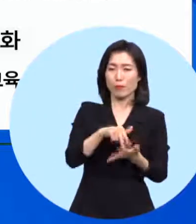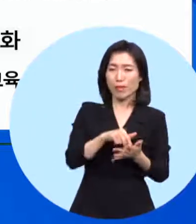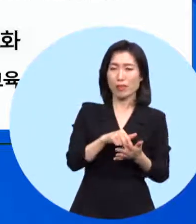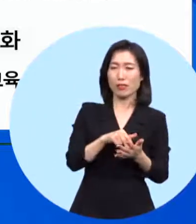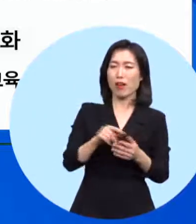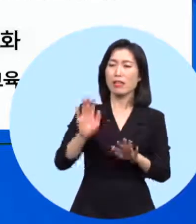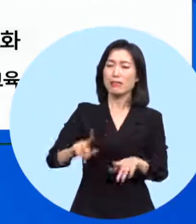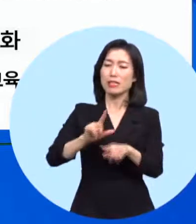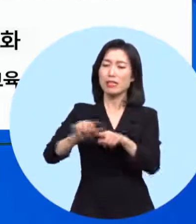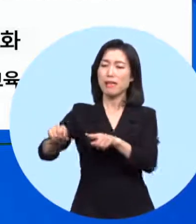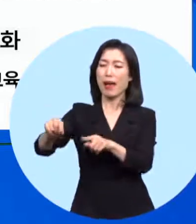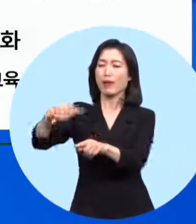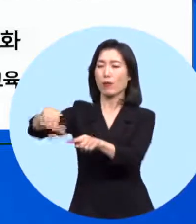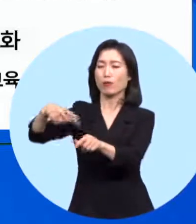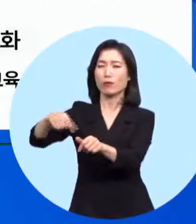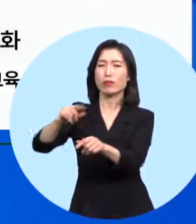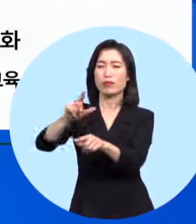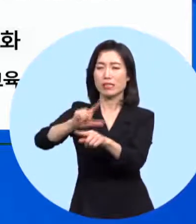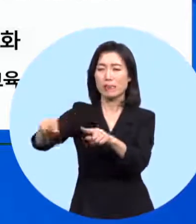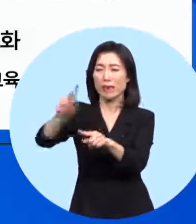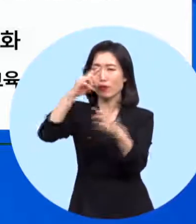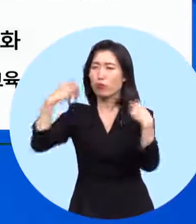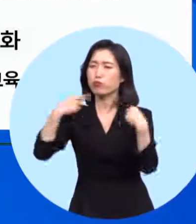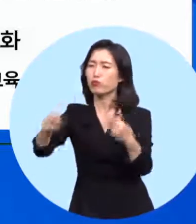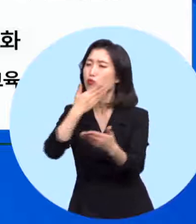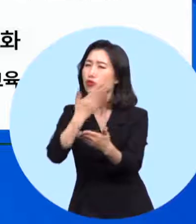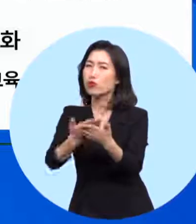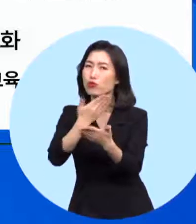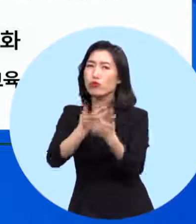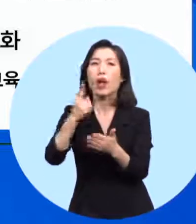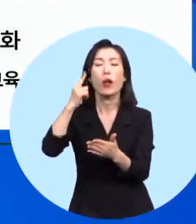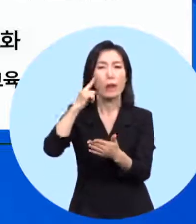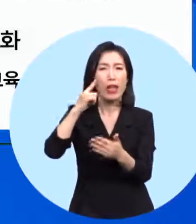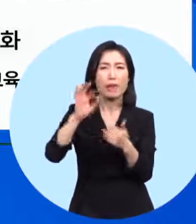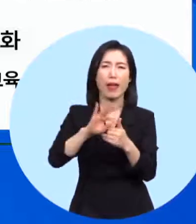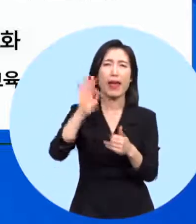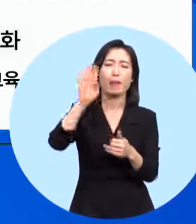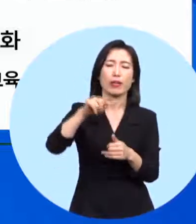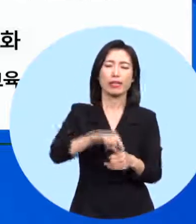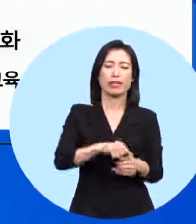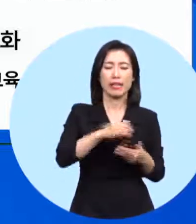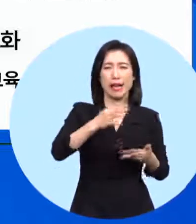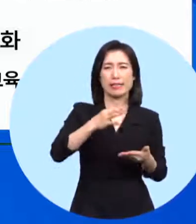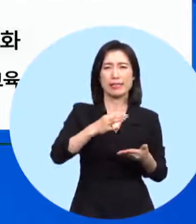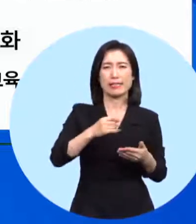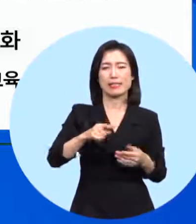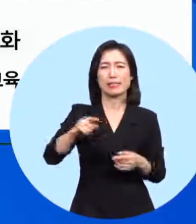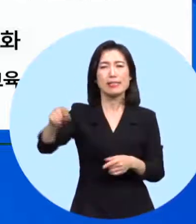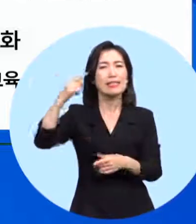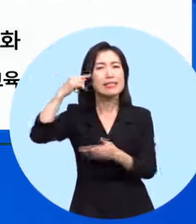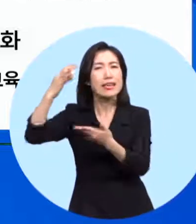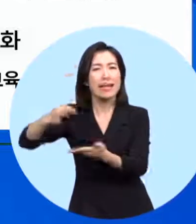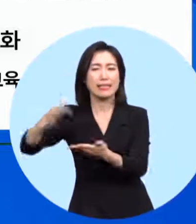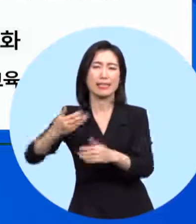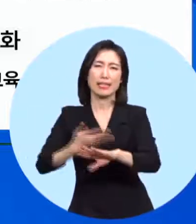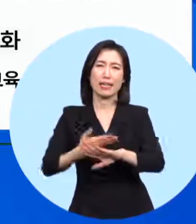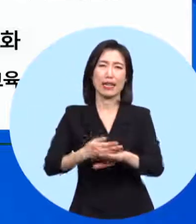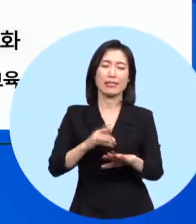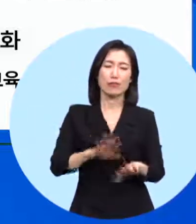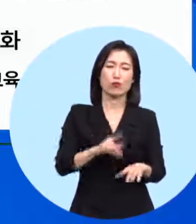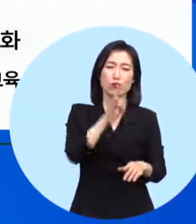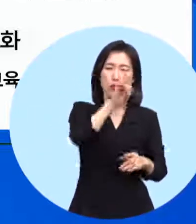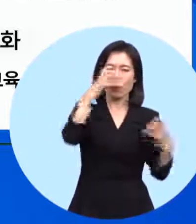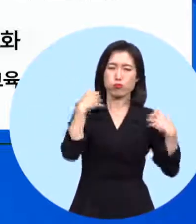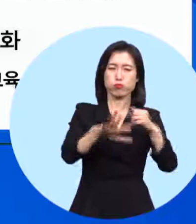지방자치 분권을 강조하는 이유는 단일 체제의 교육과 가치가 중앙집권 체제였다면 이제는